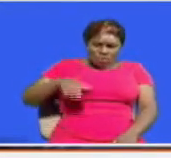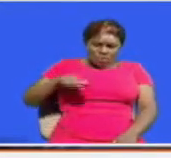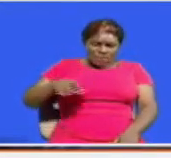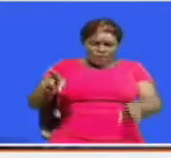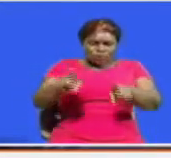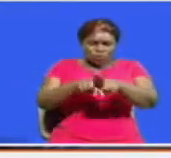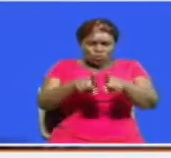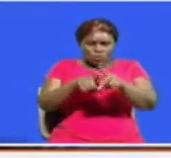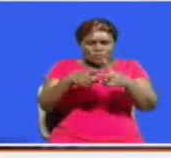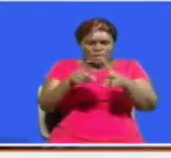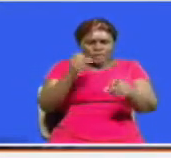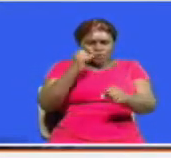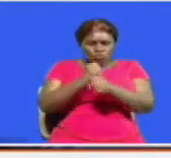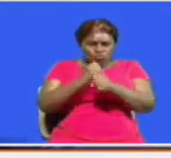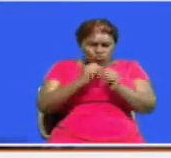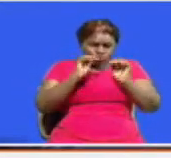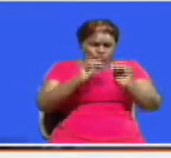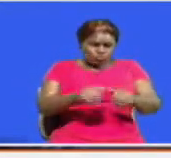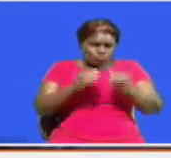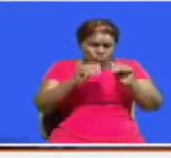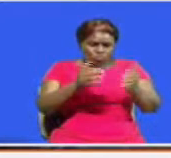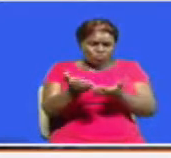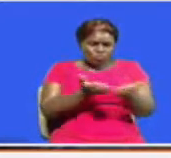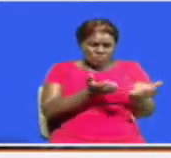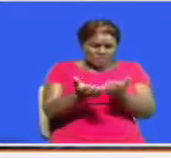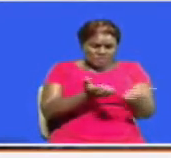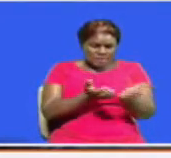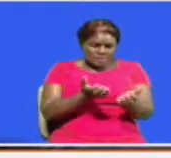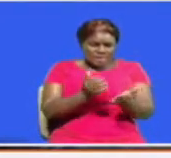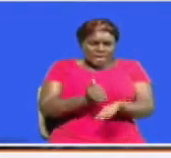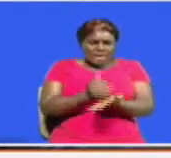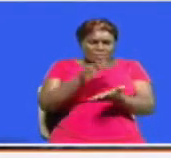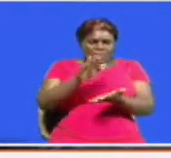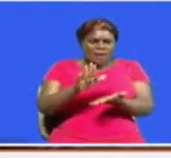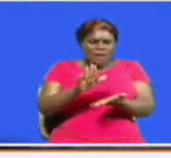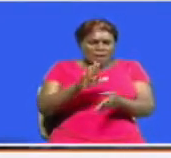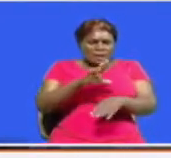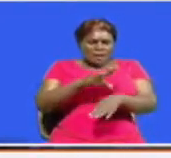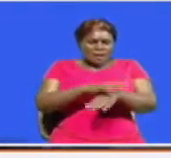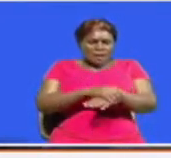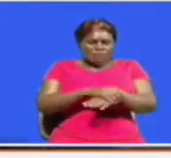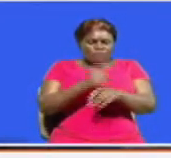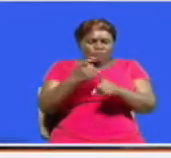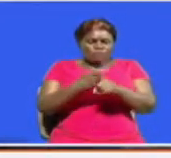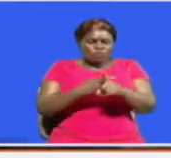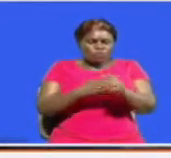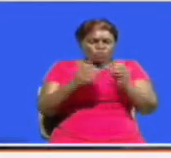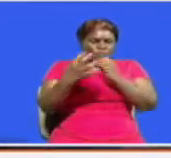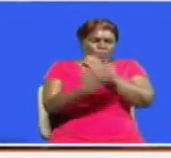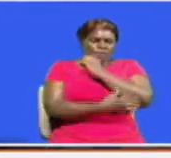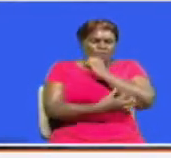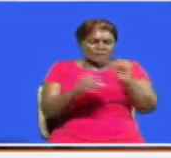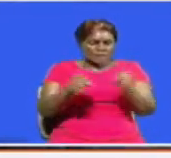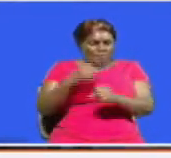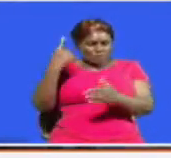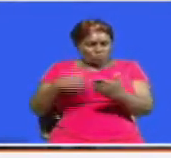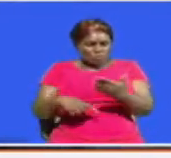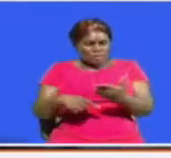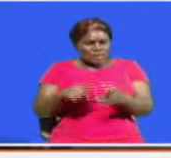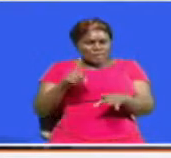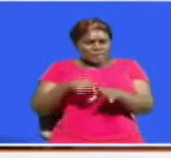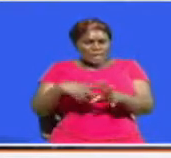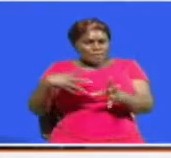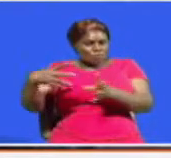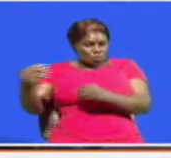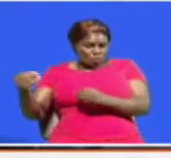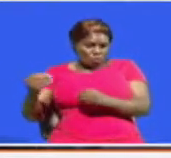pia waanze kufanya kilimo biashara, kilimo yenye itawasaidia waweze kujitoa umaskini. But utapata ya kwamba